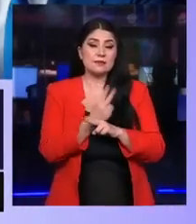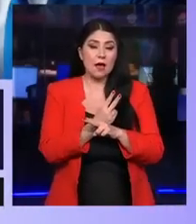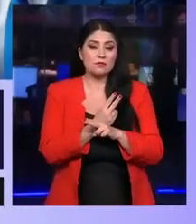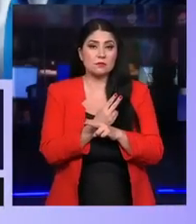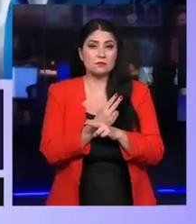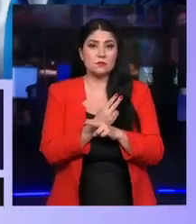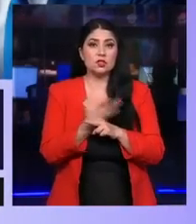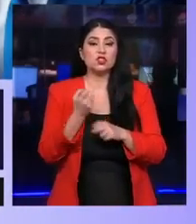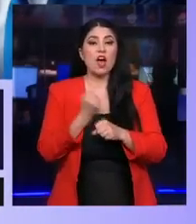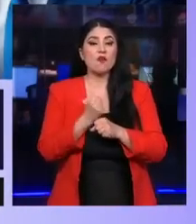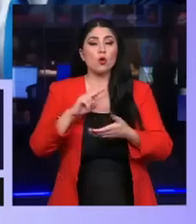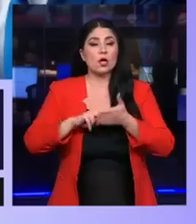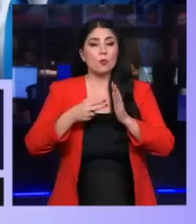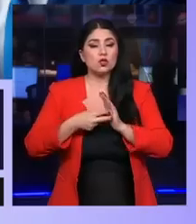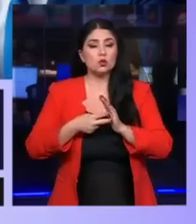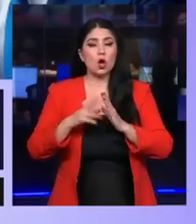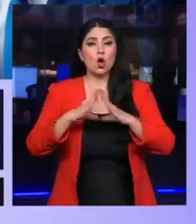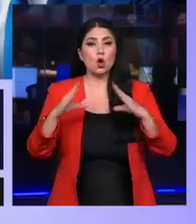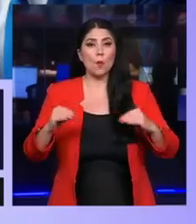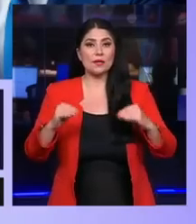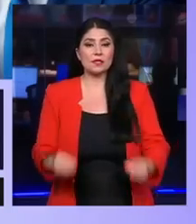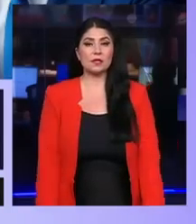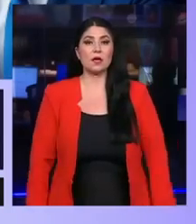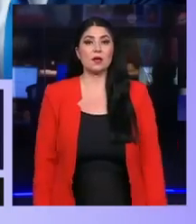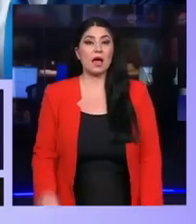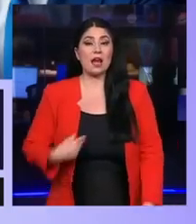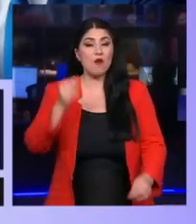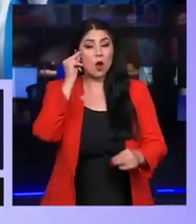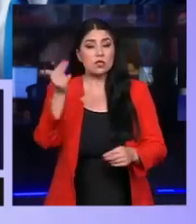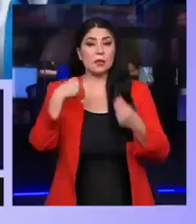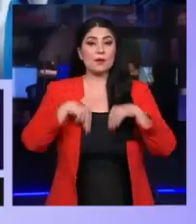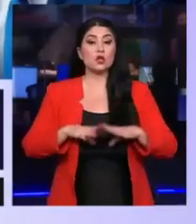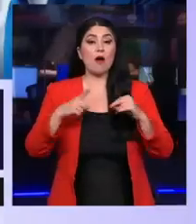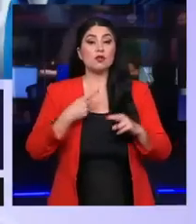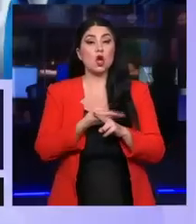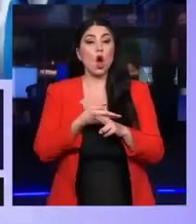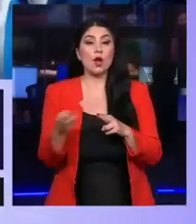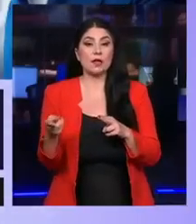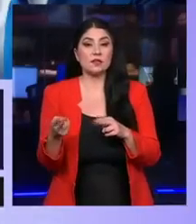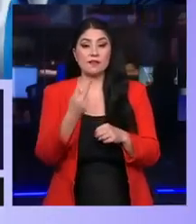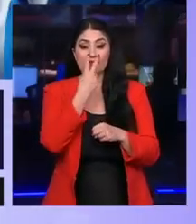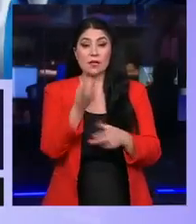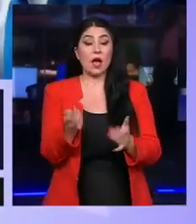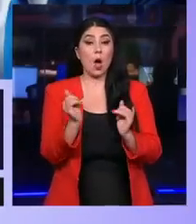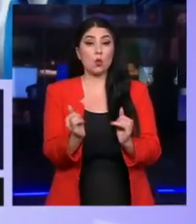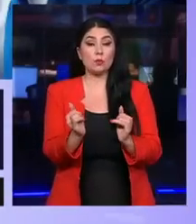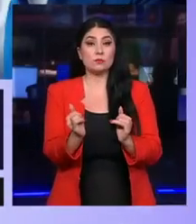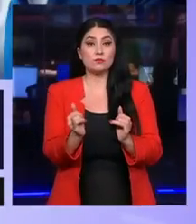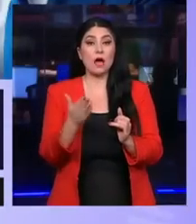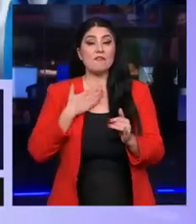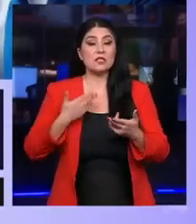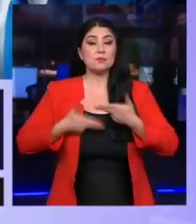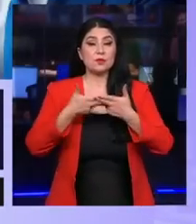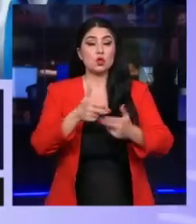de România până acum, anunțate oficial, transparent de președintele României, au fost cele corecte. Și vedem că în momentul de față avem